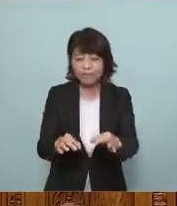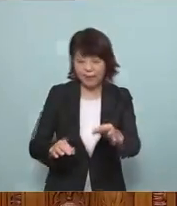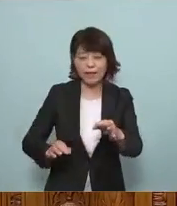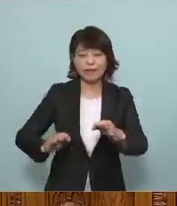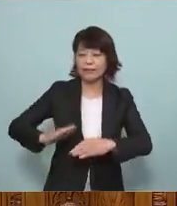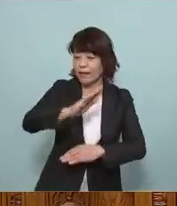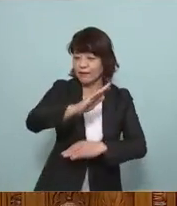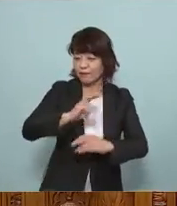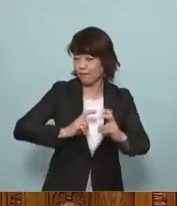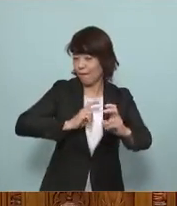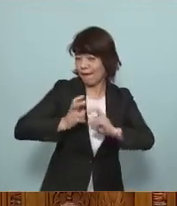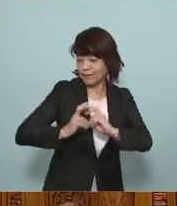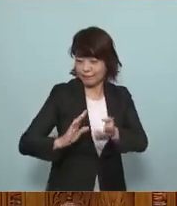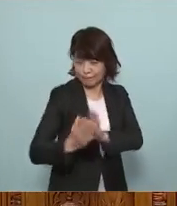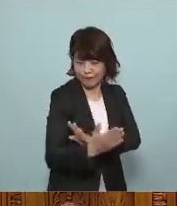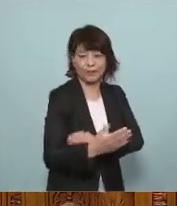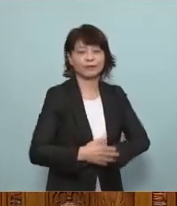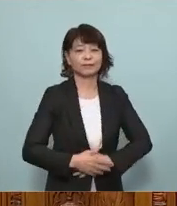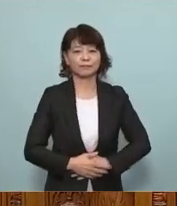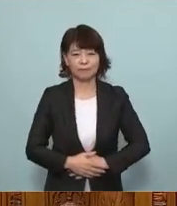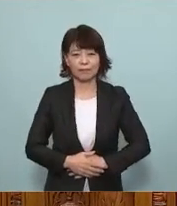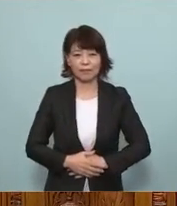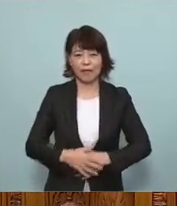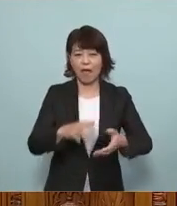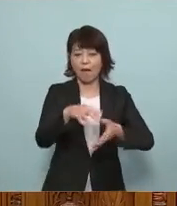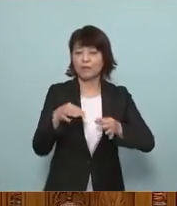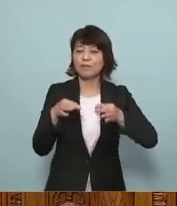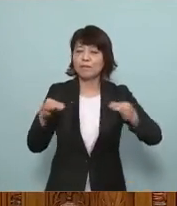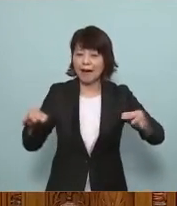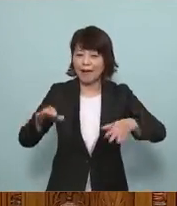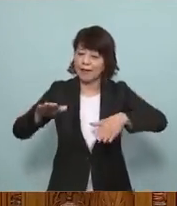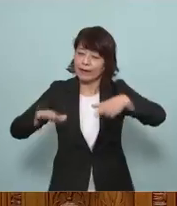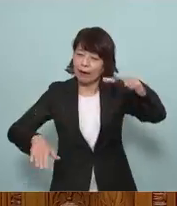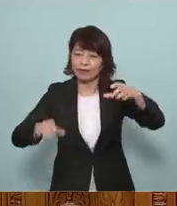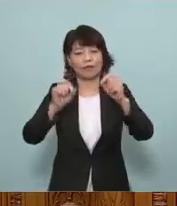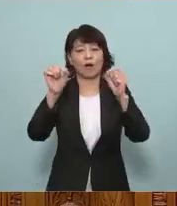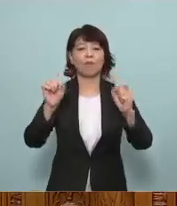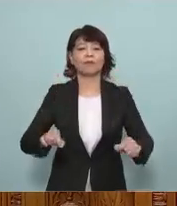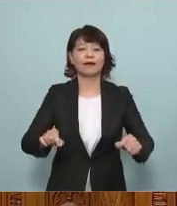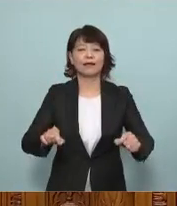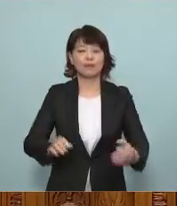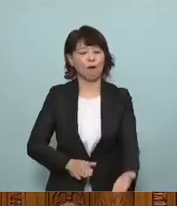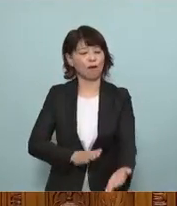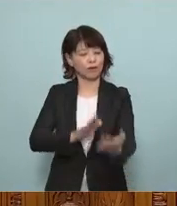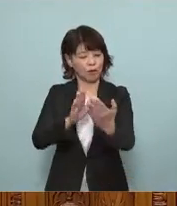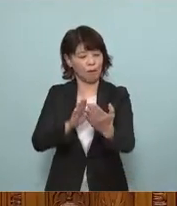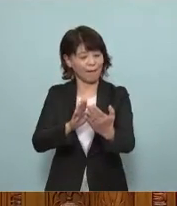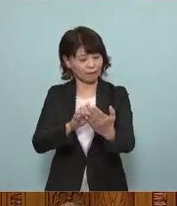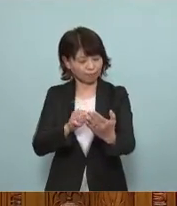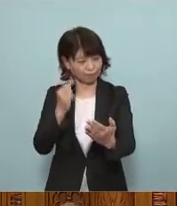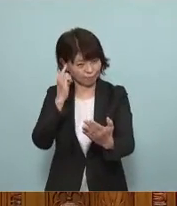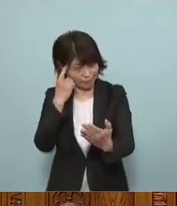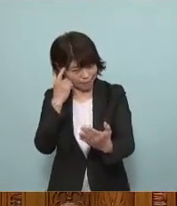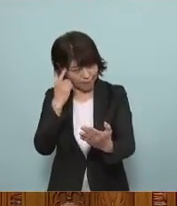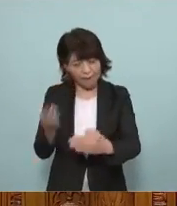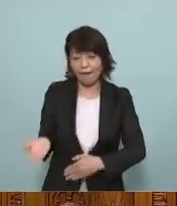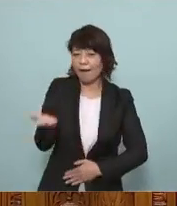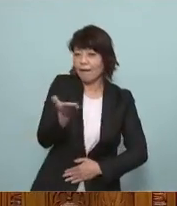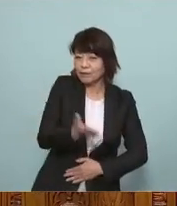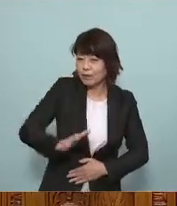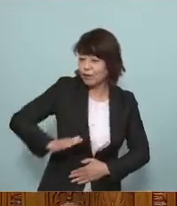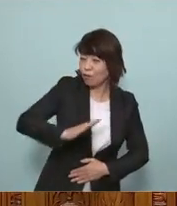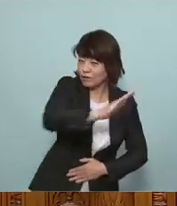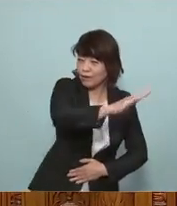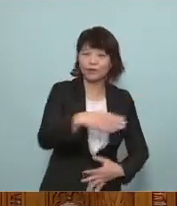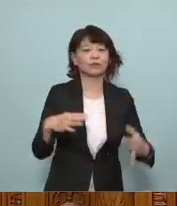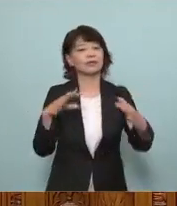換していきます。分配や格差の問題にも正面から向き合い、次の成長につな